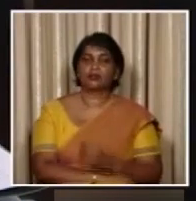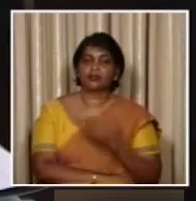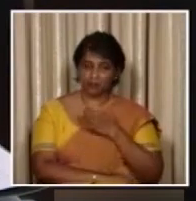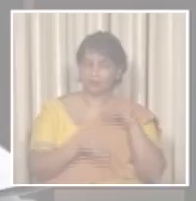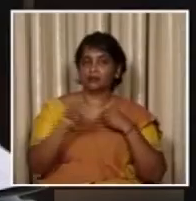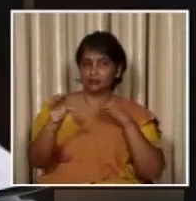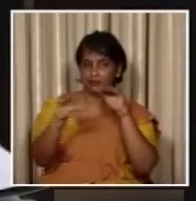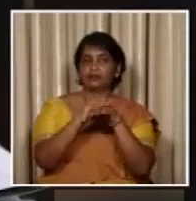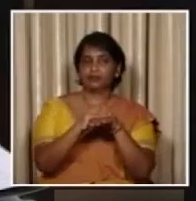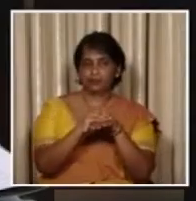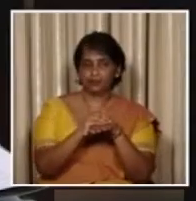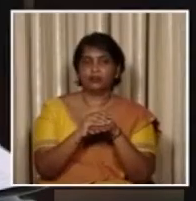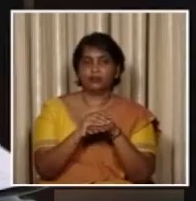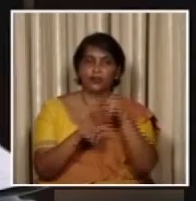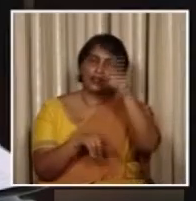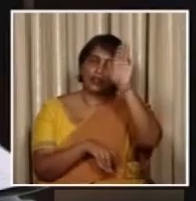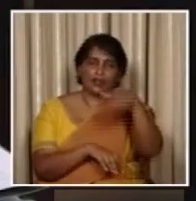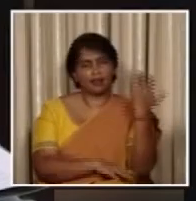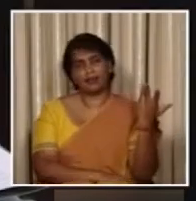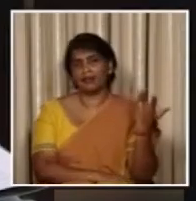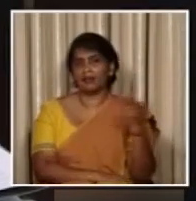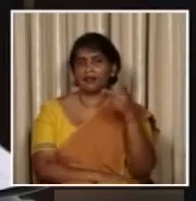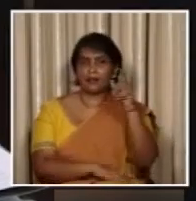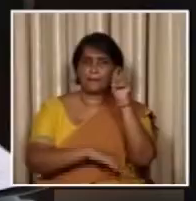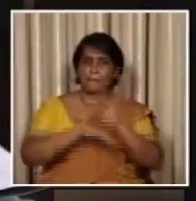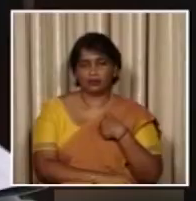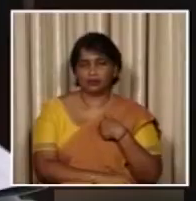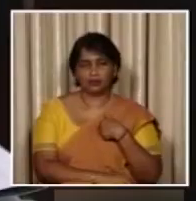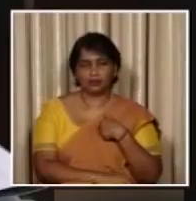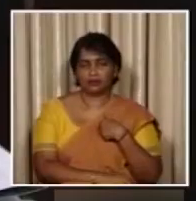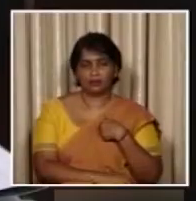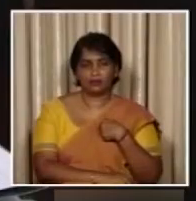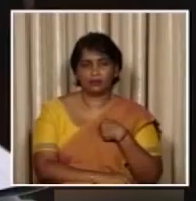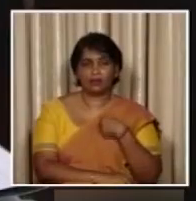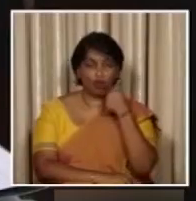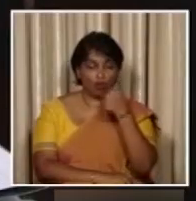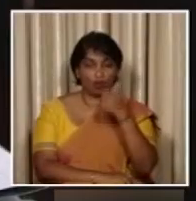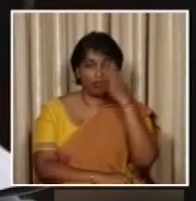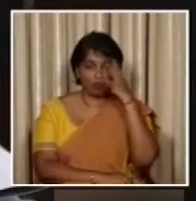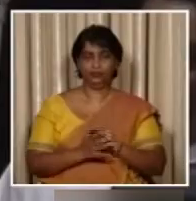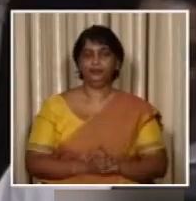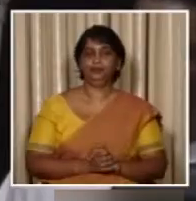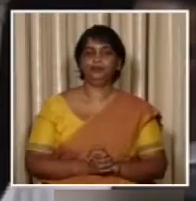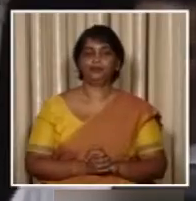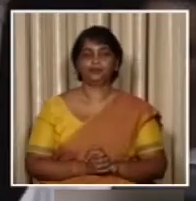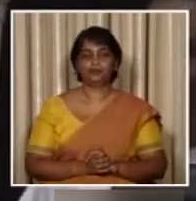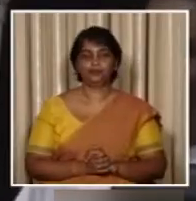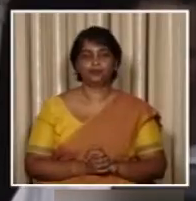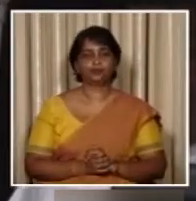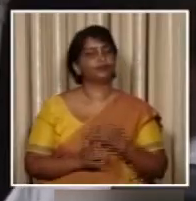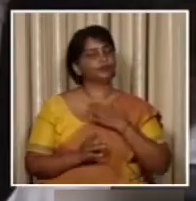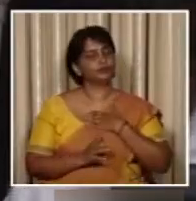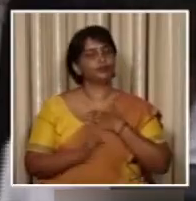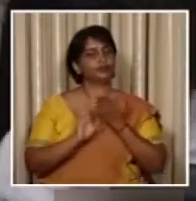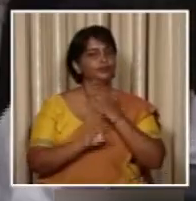ජනාධිපතිවරණයට ඉදිරිපත් වෙනවා. ඉතින් ඒගොල්ලෝ එන්නේ නැති කියන්නේ ඒගොල්ලෝගේ මොන හරි සැලැස්මක් තියෙනවද නැහැ මං ගැන. හොඳට මතක තියාගන්න මම මරණයට බය නැහැ. මම මුලින්ම